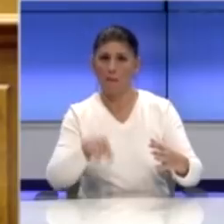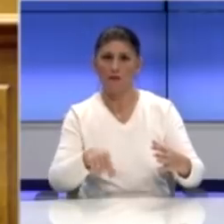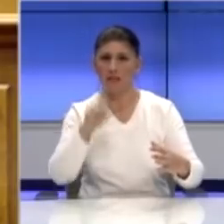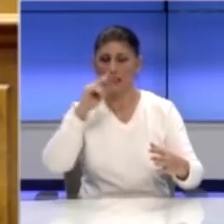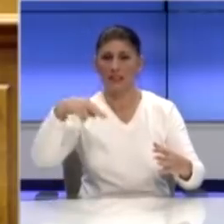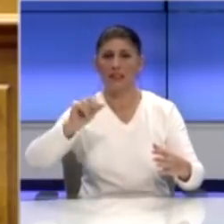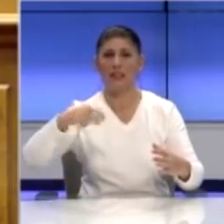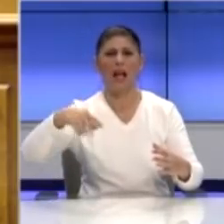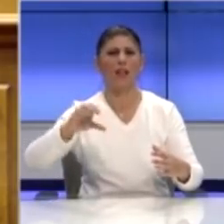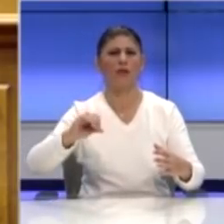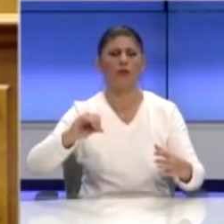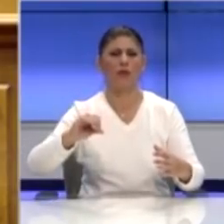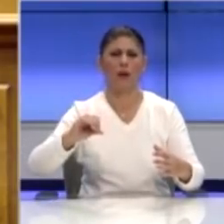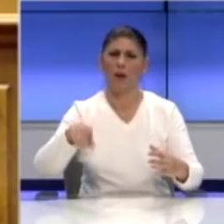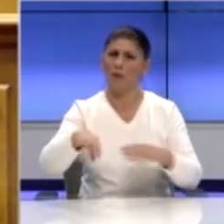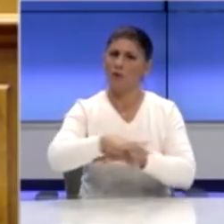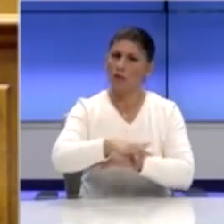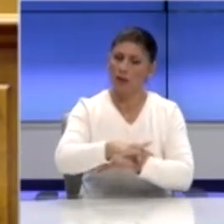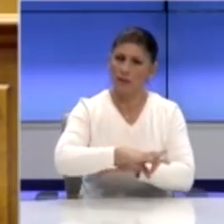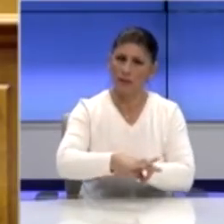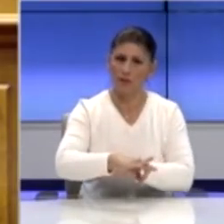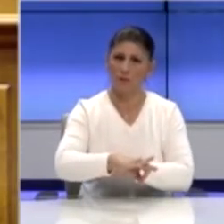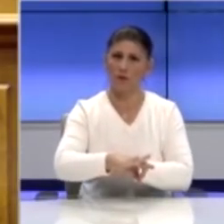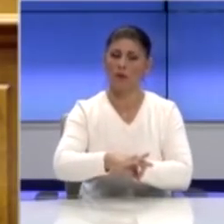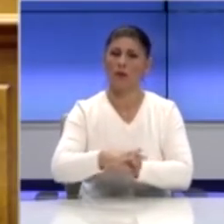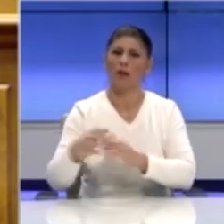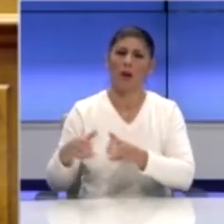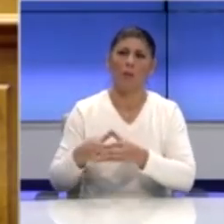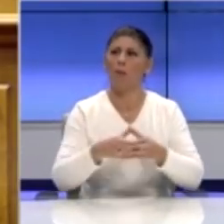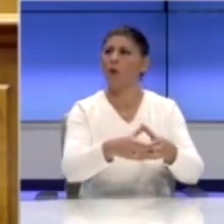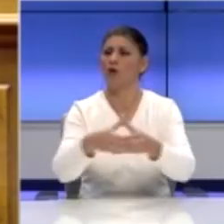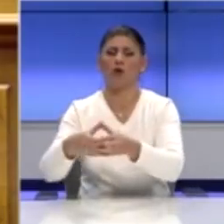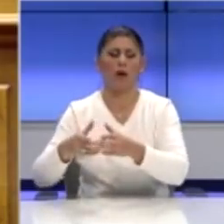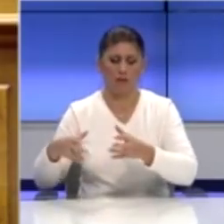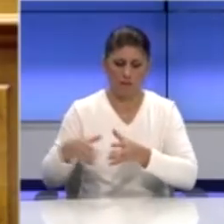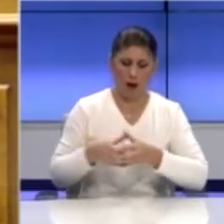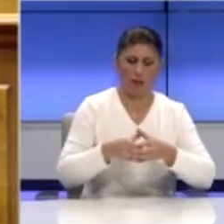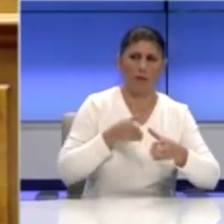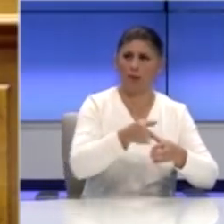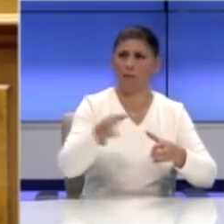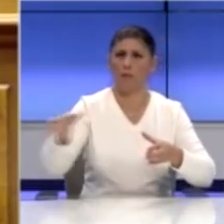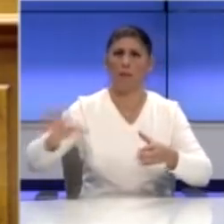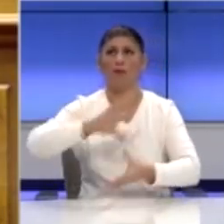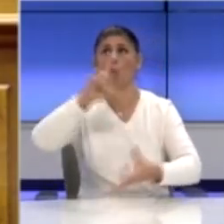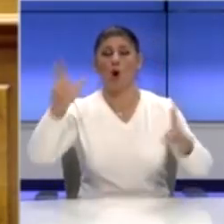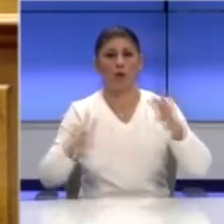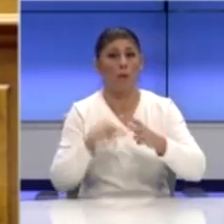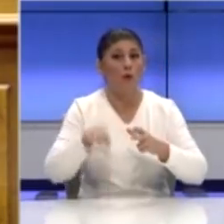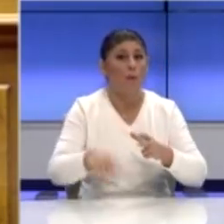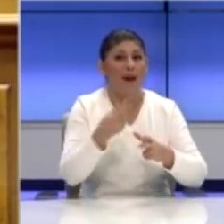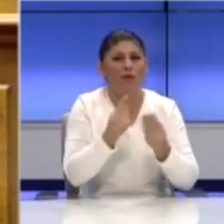τέτοια ανατοϊκά δόγματα, από τέτοιους σχεδιασμούς, από αποστολές όλο τον κόσμο. Μόνο έτσι μπορεί να